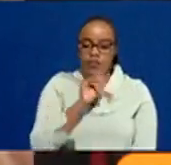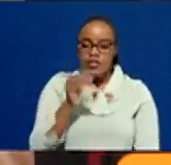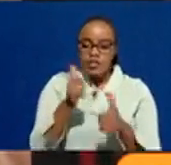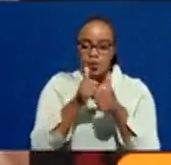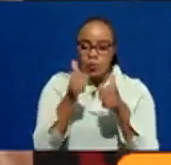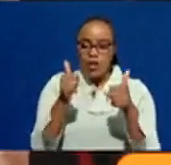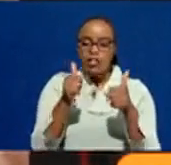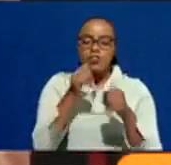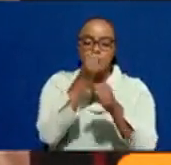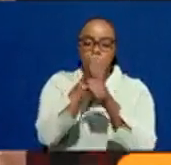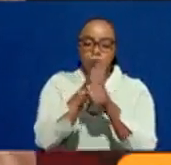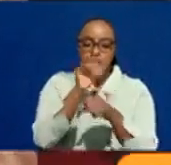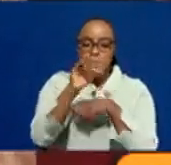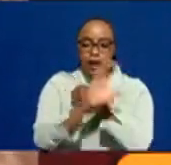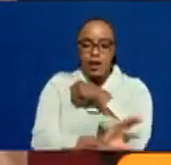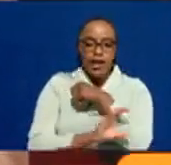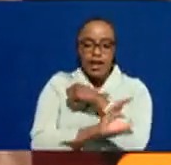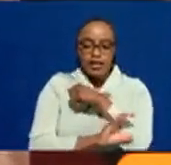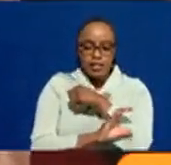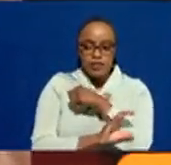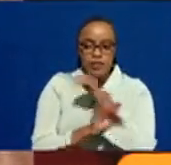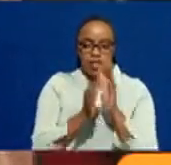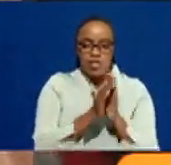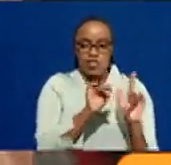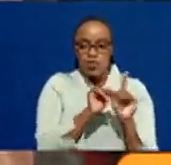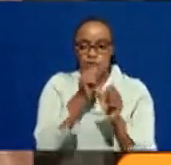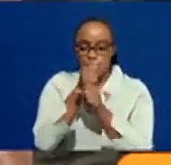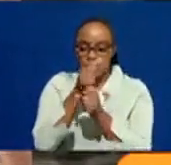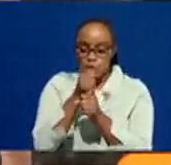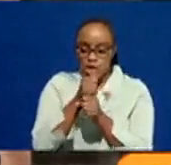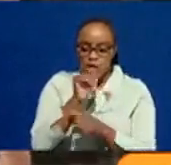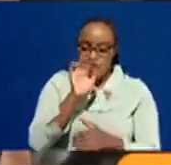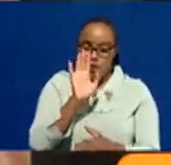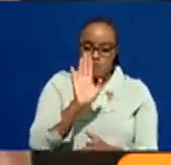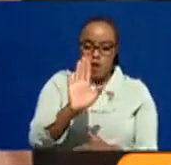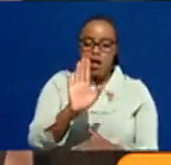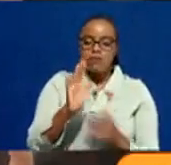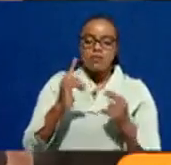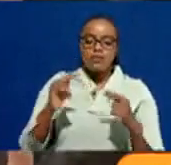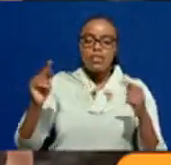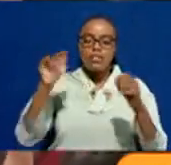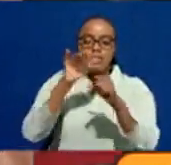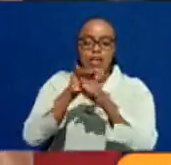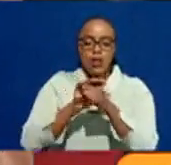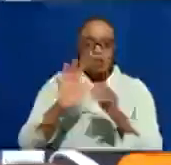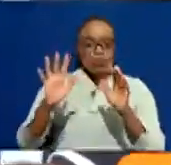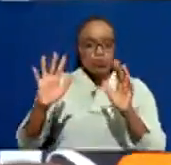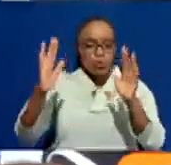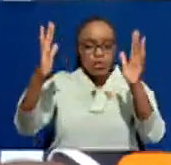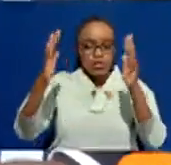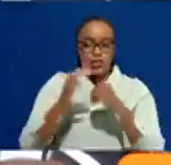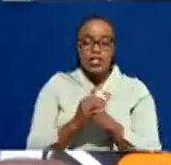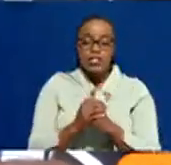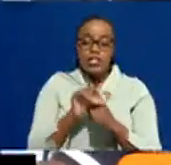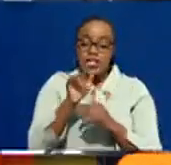vyema kuitumikia nchi yake na kuitumikia kwa mafanikio makubwa. Hongera sana. In